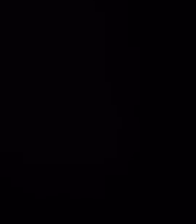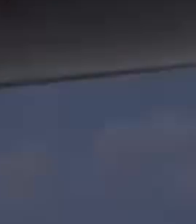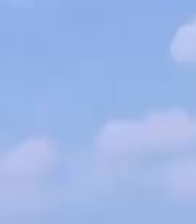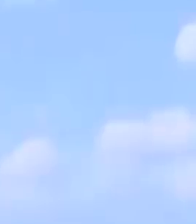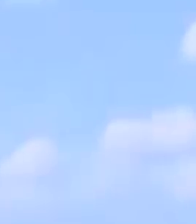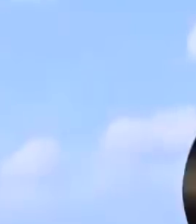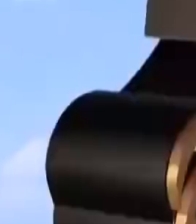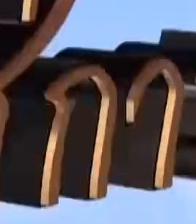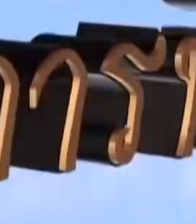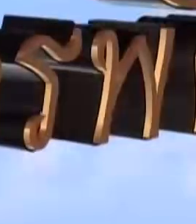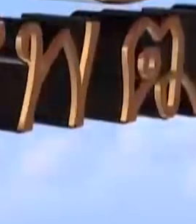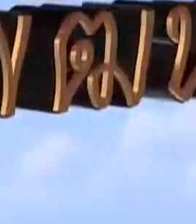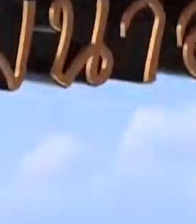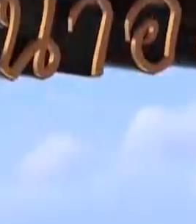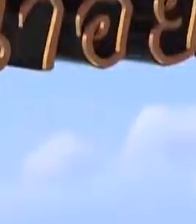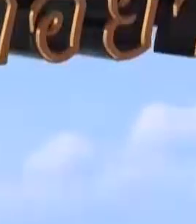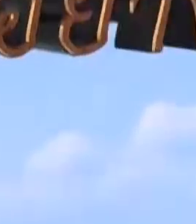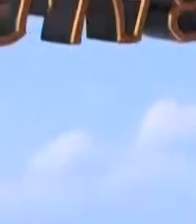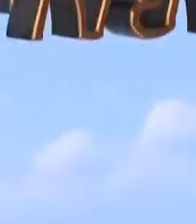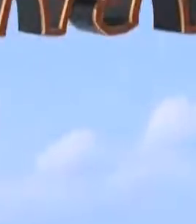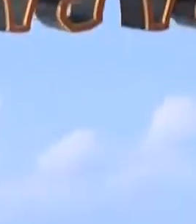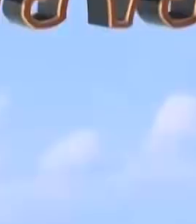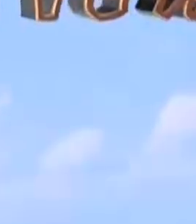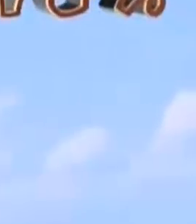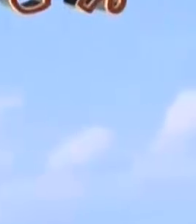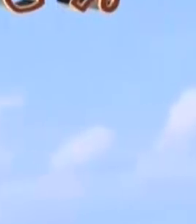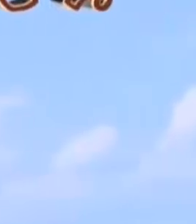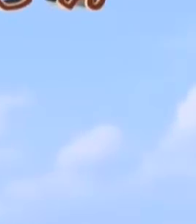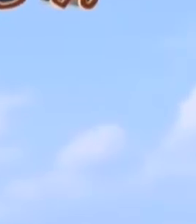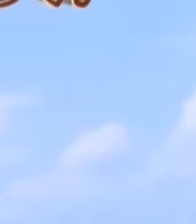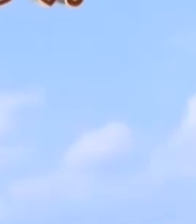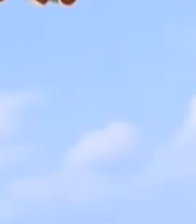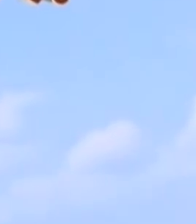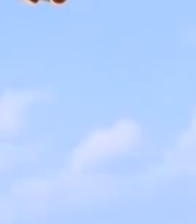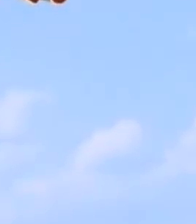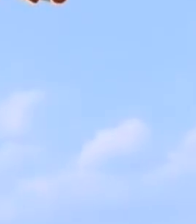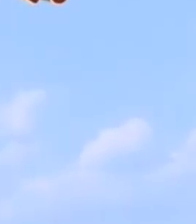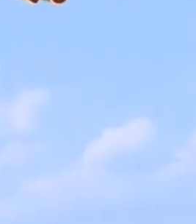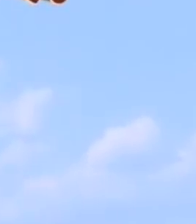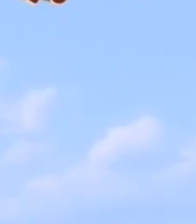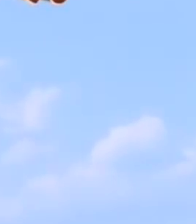สิ่งที่ฝันไว้จะกลายเป็นจริง